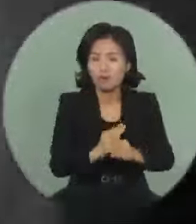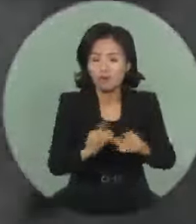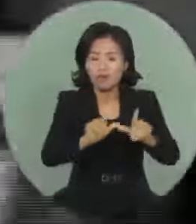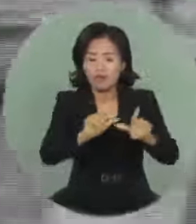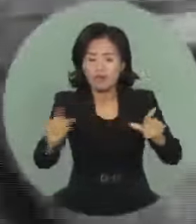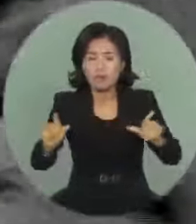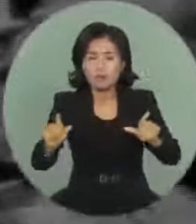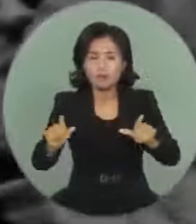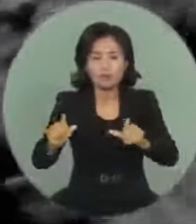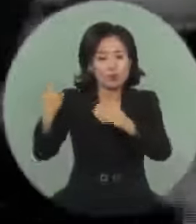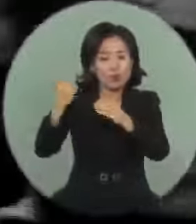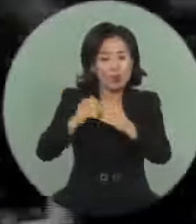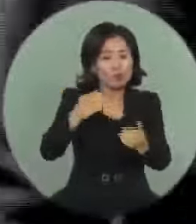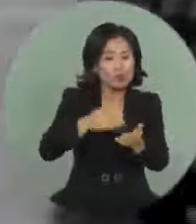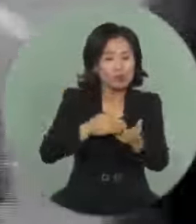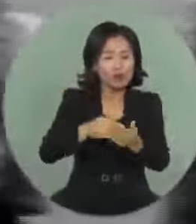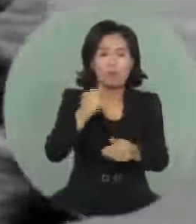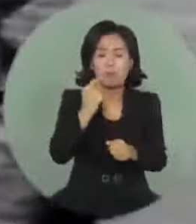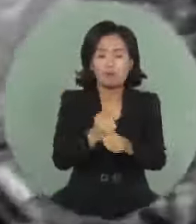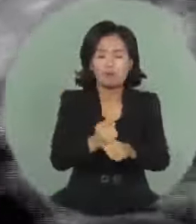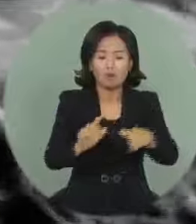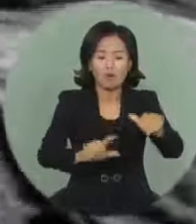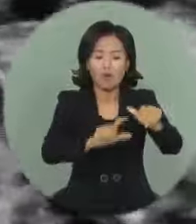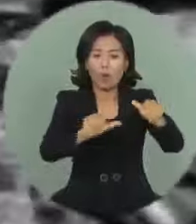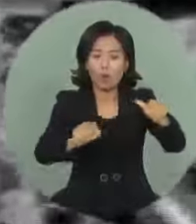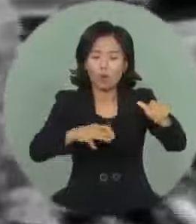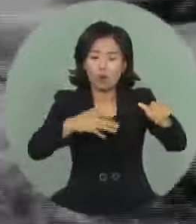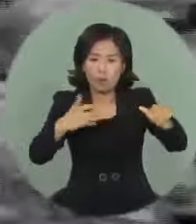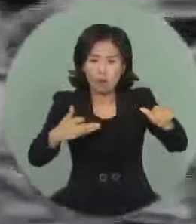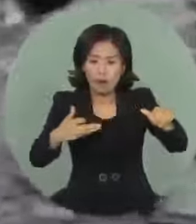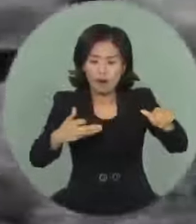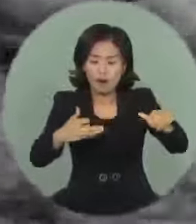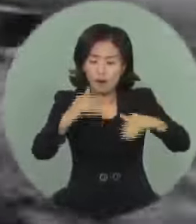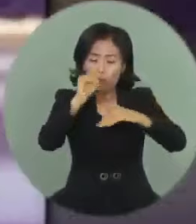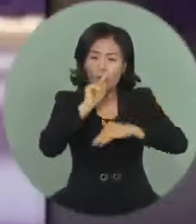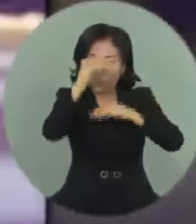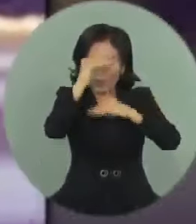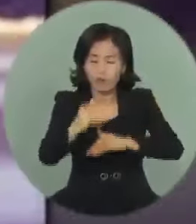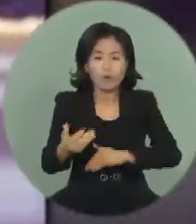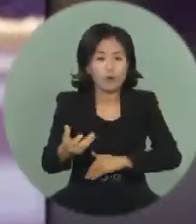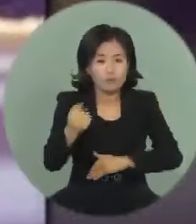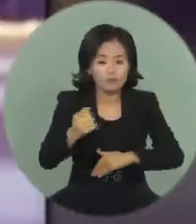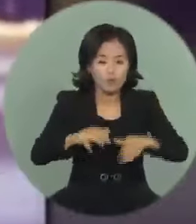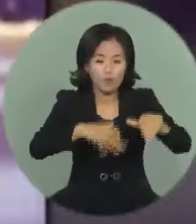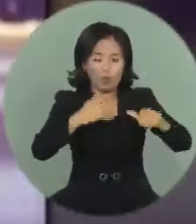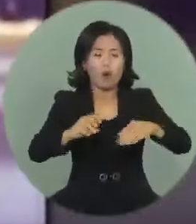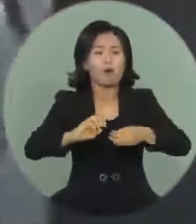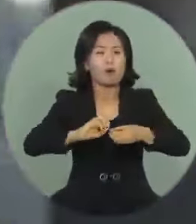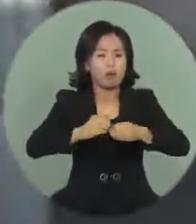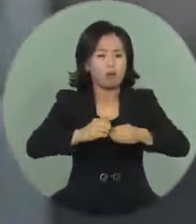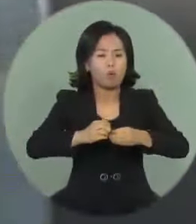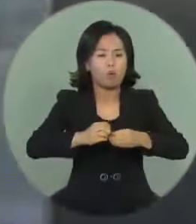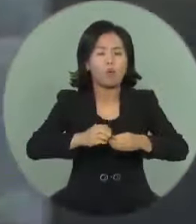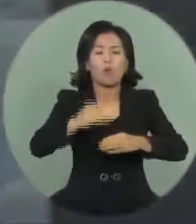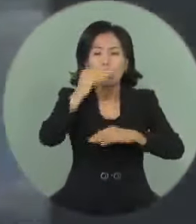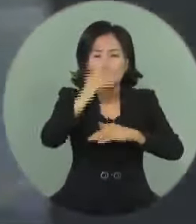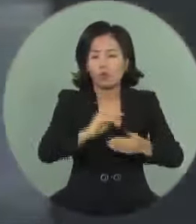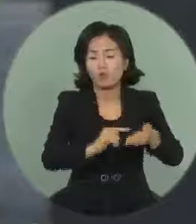일부 보수 매체에서는 벌써부터 5.18 진상규명 조사위원회 보고서 초안을 토대로 한 5.18 외곡 보도가 나오고 있는